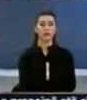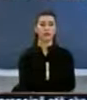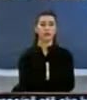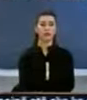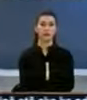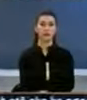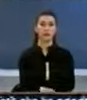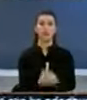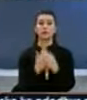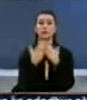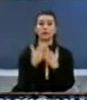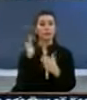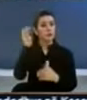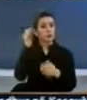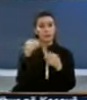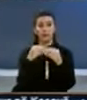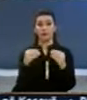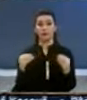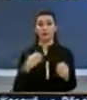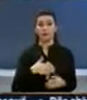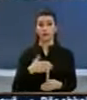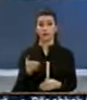Faleminderit, nderuar ministër.